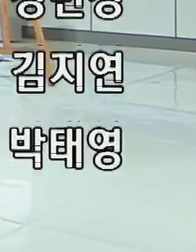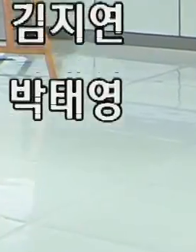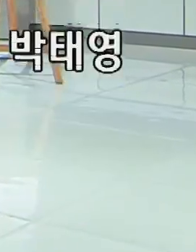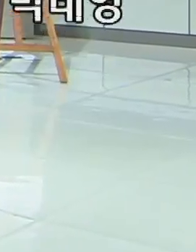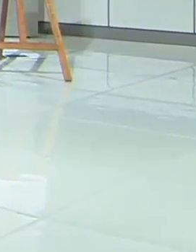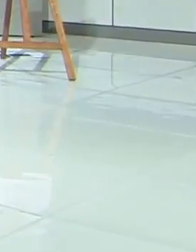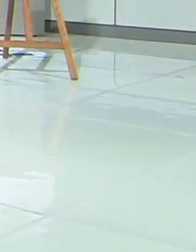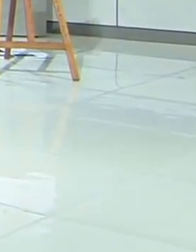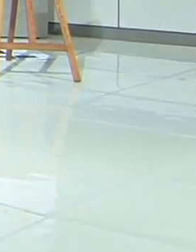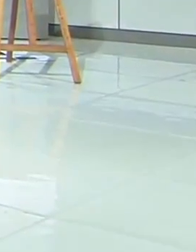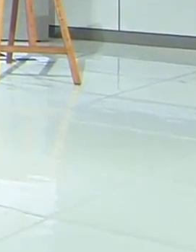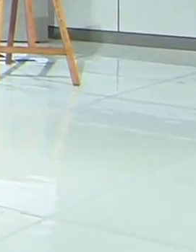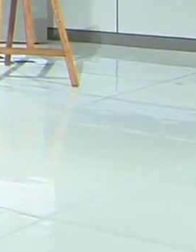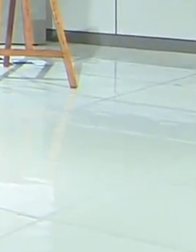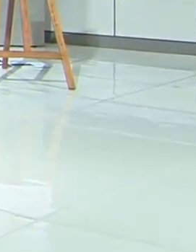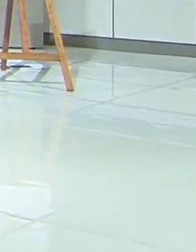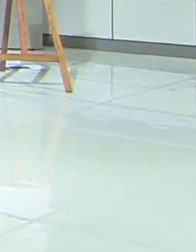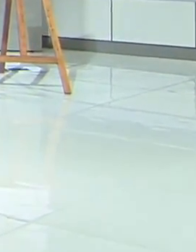으